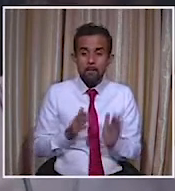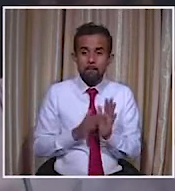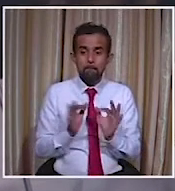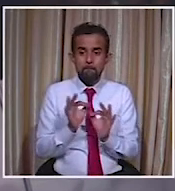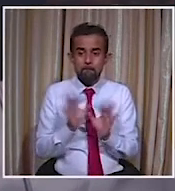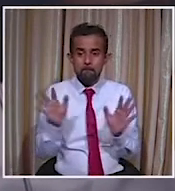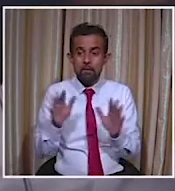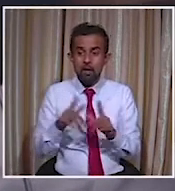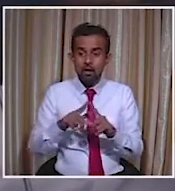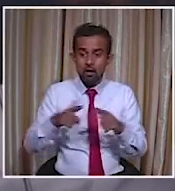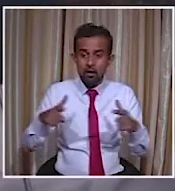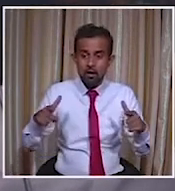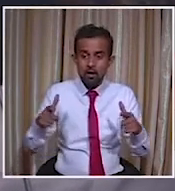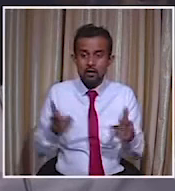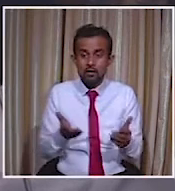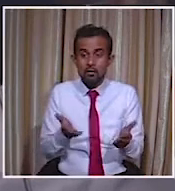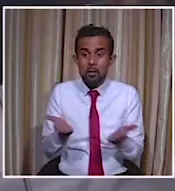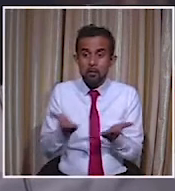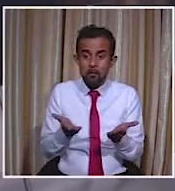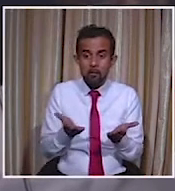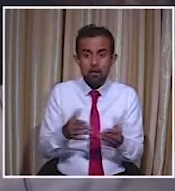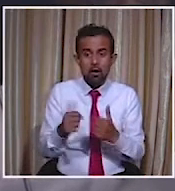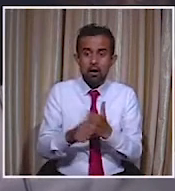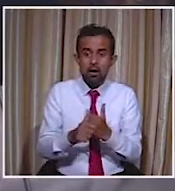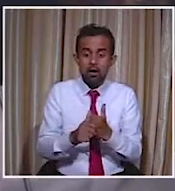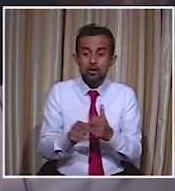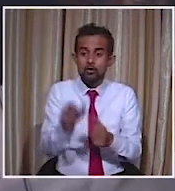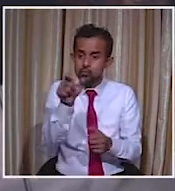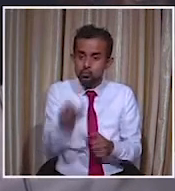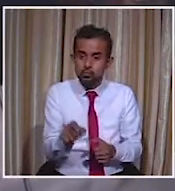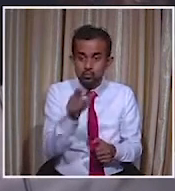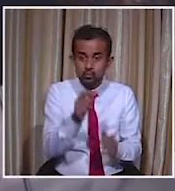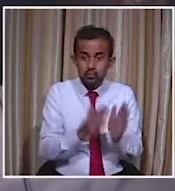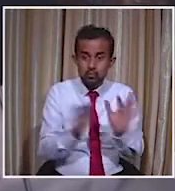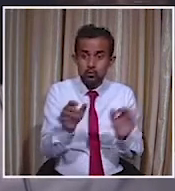සාක්ෂරතාව මෙතන බබ්බුන්ට හදන්න. මාධ්‍යකරුවන්ට මේ භාවිතාවට ඉඩ දෙන්න.